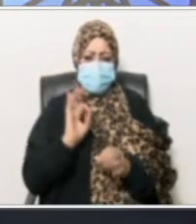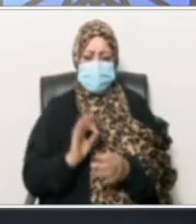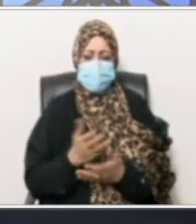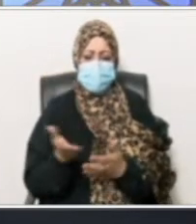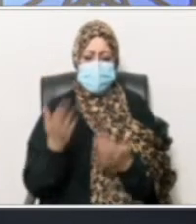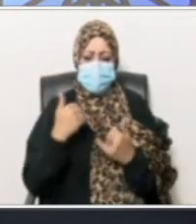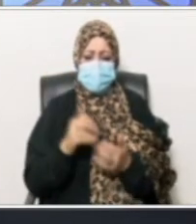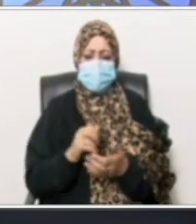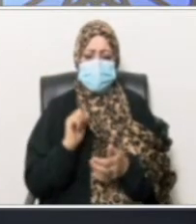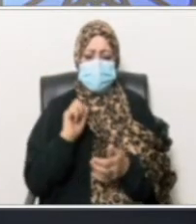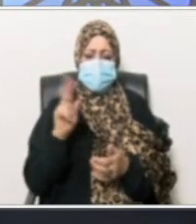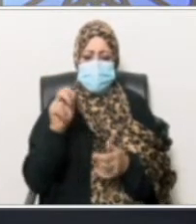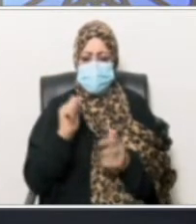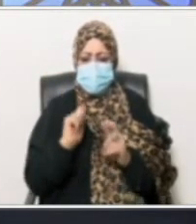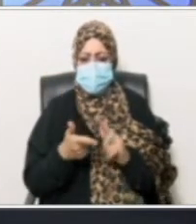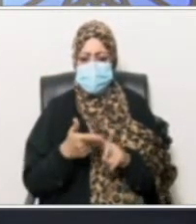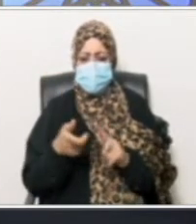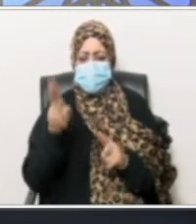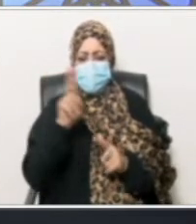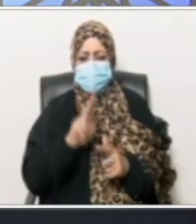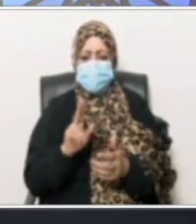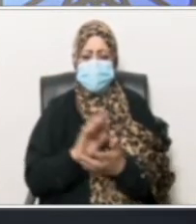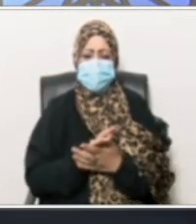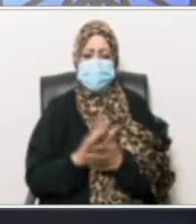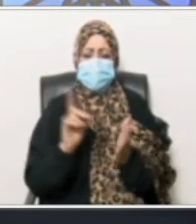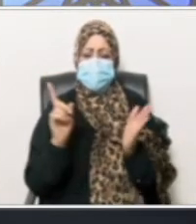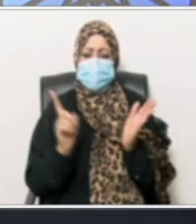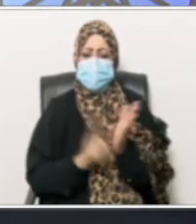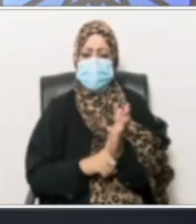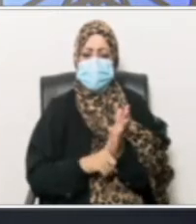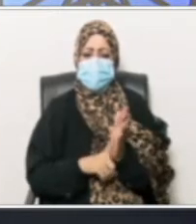تحكم على الدوله ان هي علمانيه؟ هل ان هي